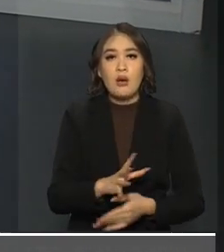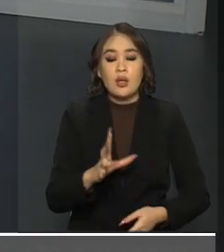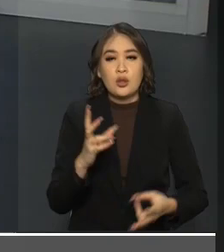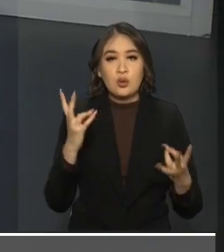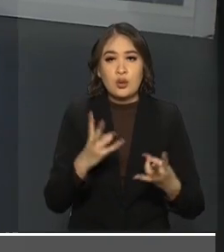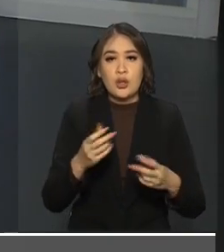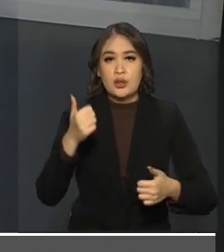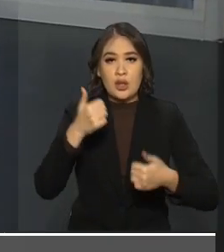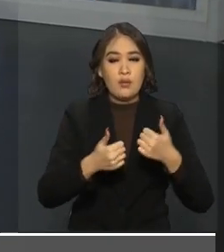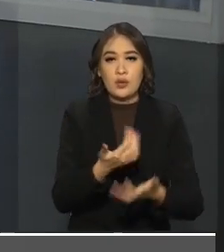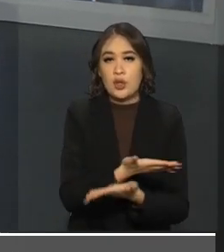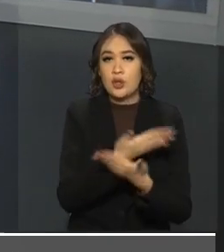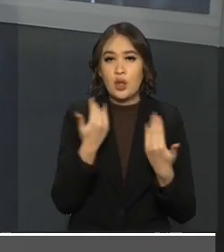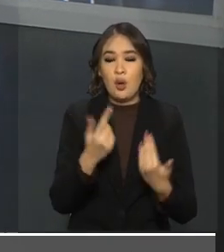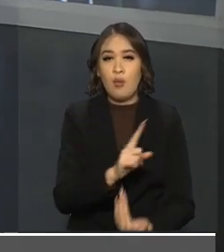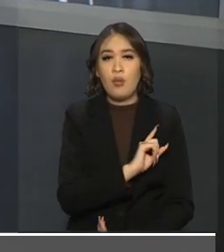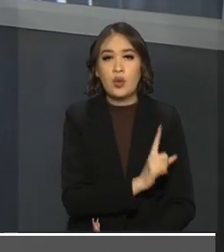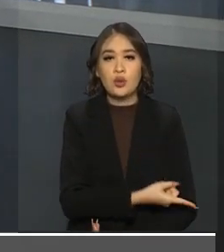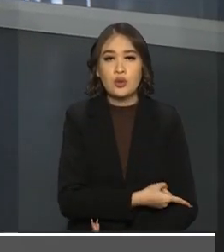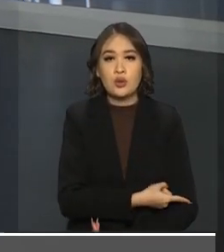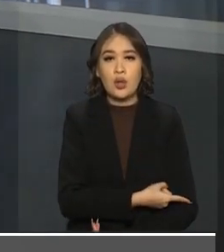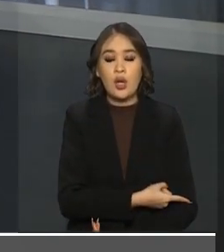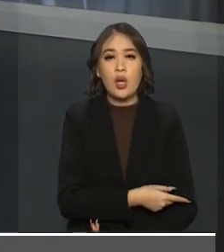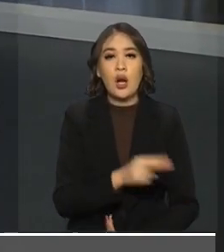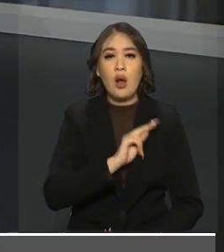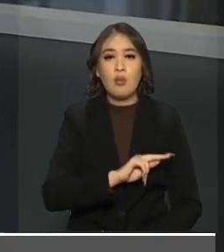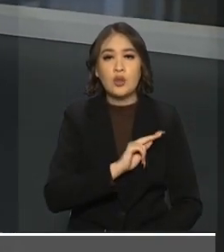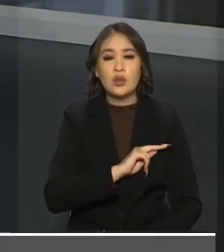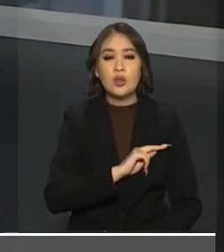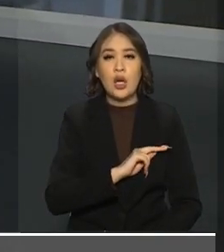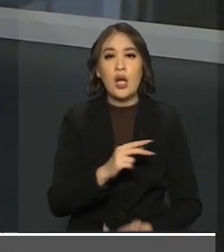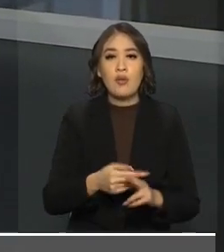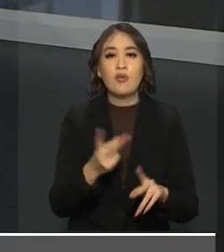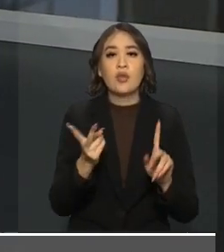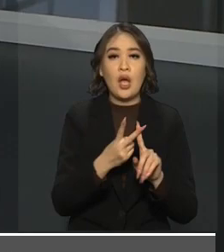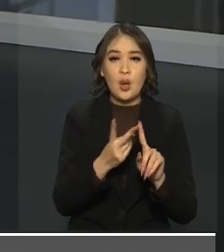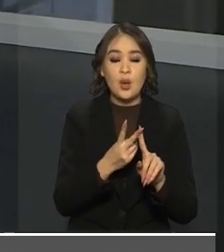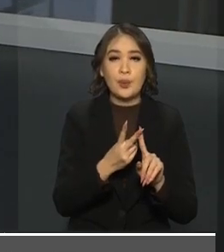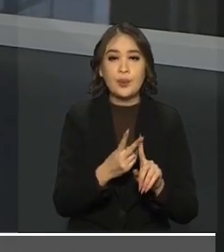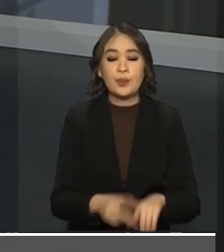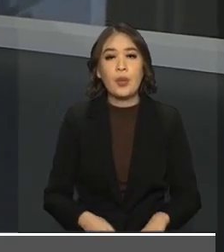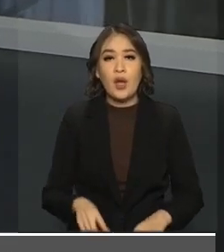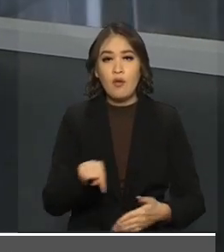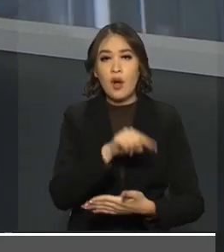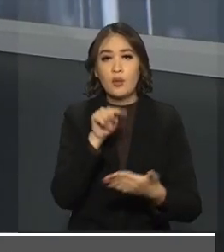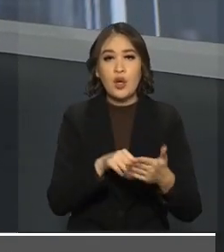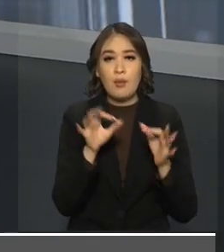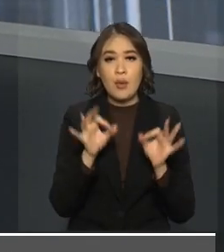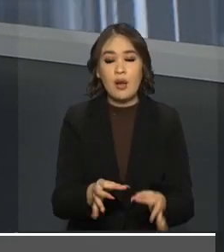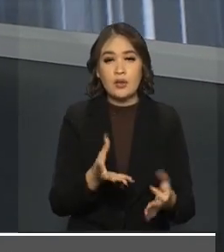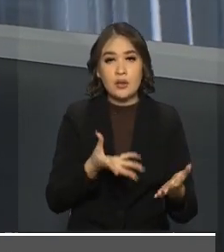они не сравнятся с мощной силой этого института работодателя. Это один момент. Второй момент — это вопросы справедливой оплаты